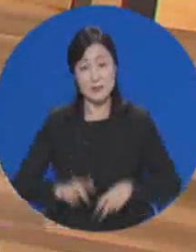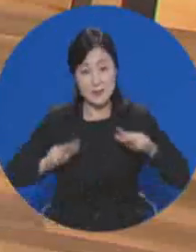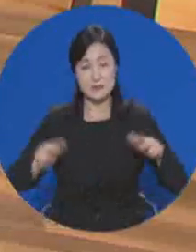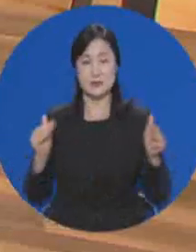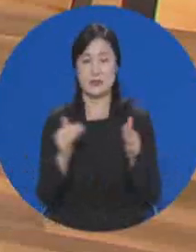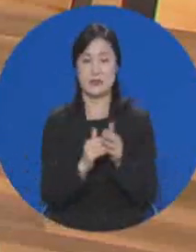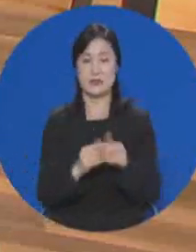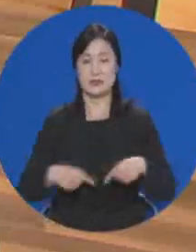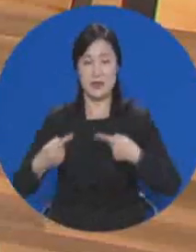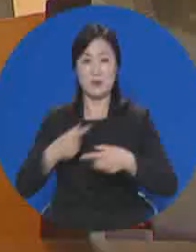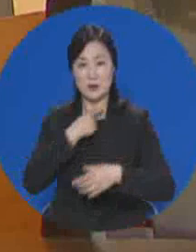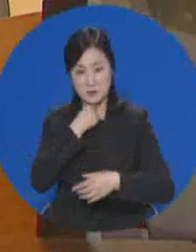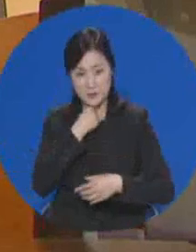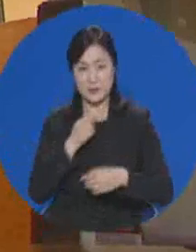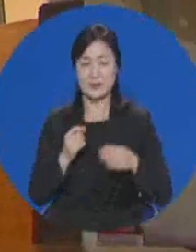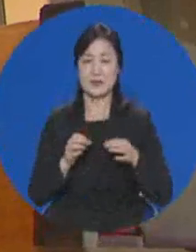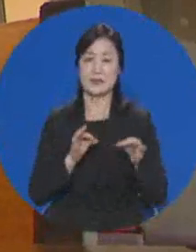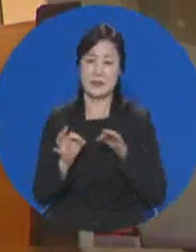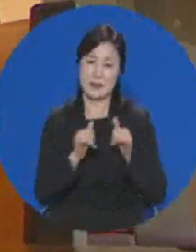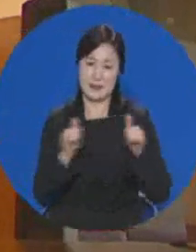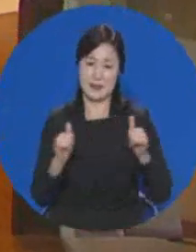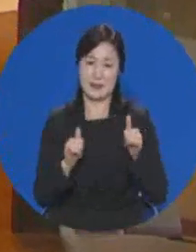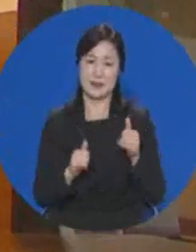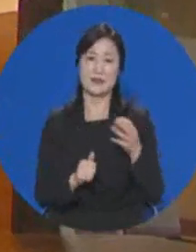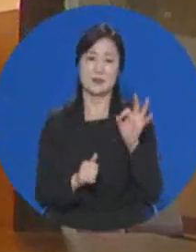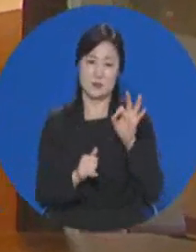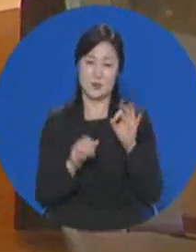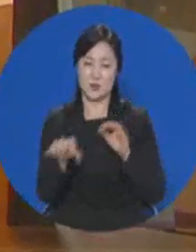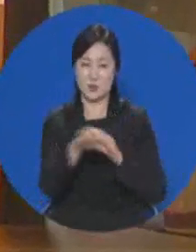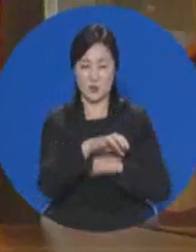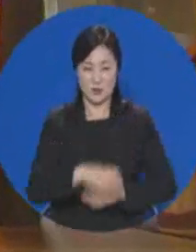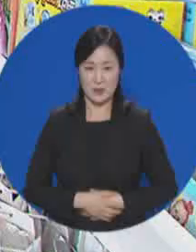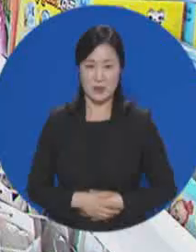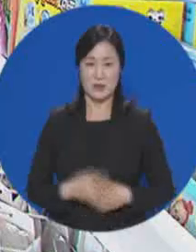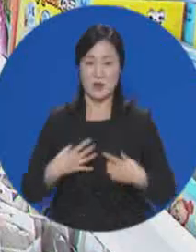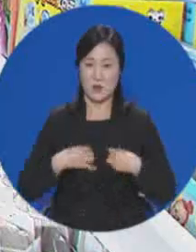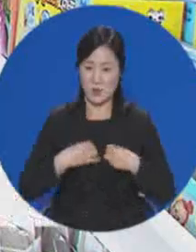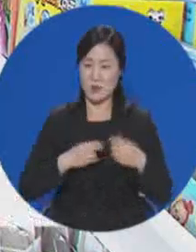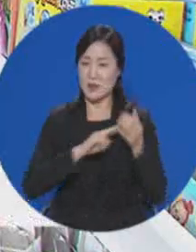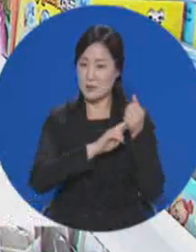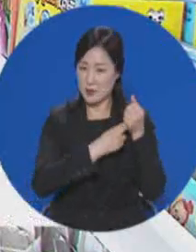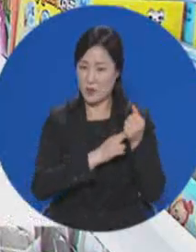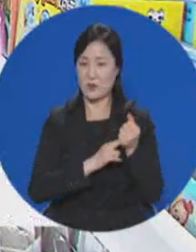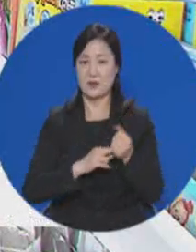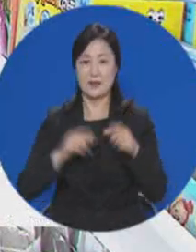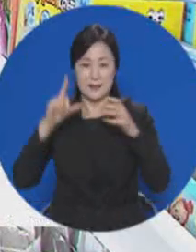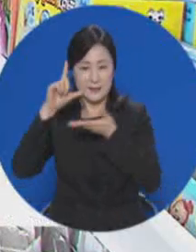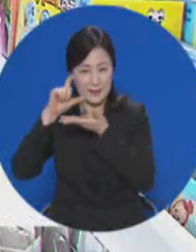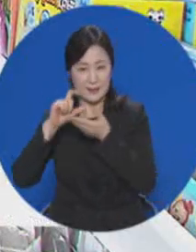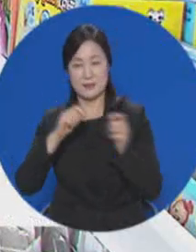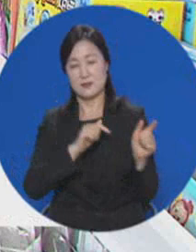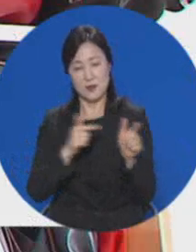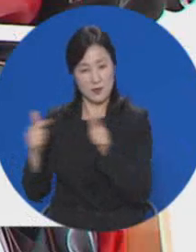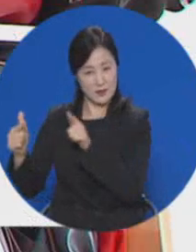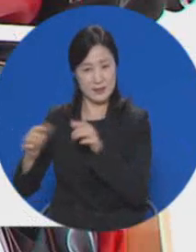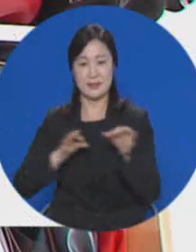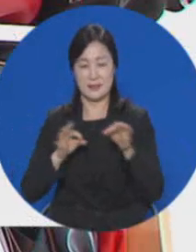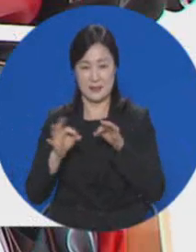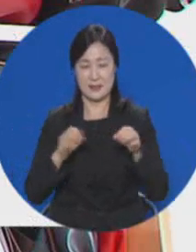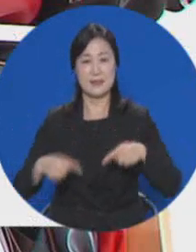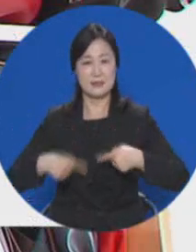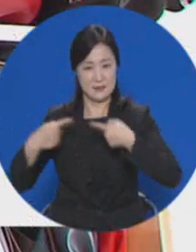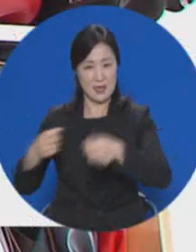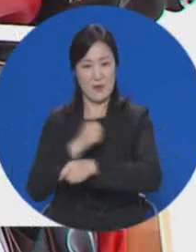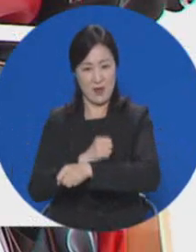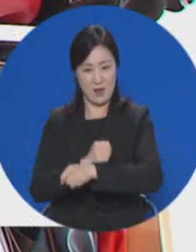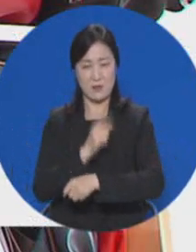참여 의사를 밝힌 점포는 10여 곳. 음식점은 물론 옷가게와 미용실, 사진관 등 다양한 업종의 소상공인들이